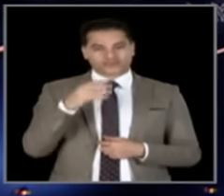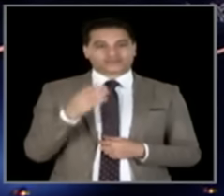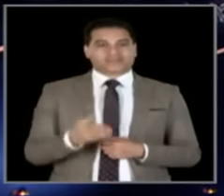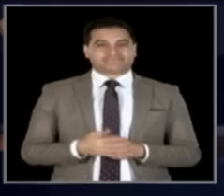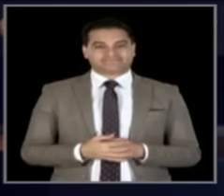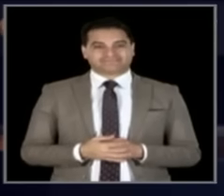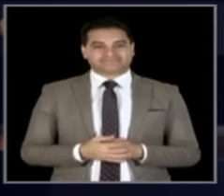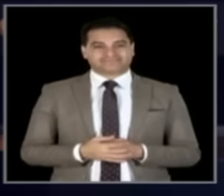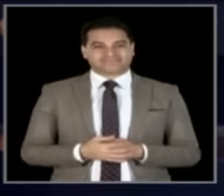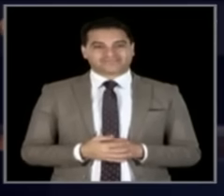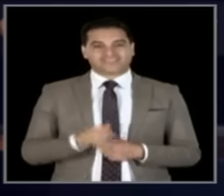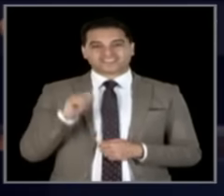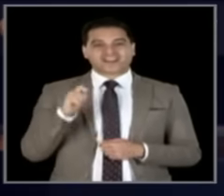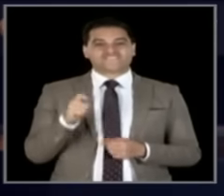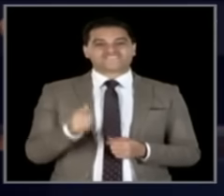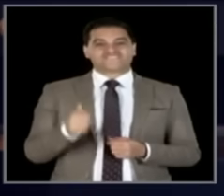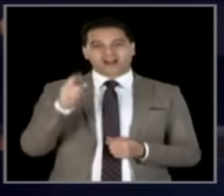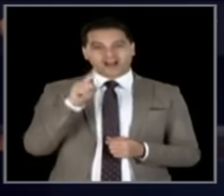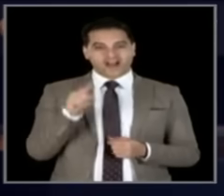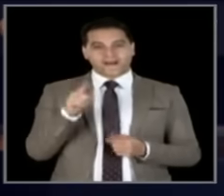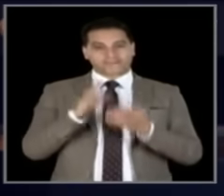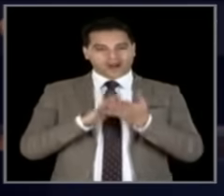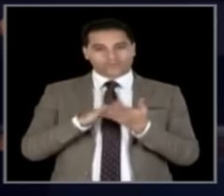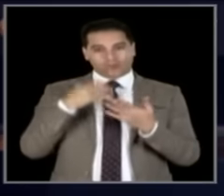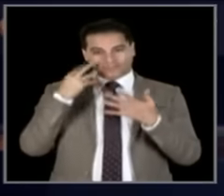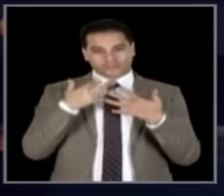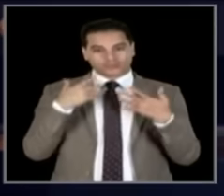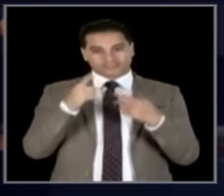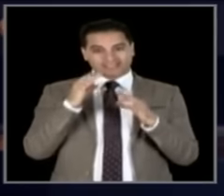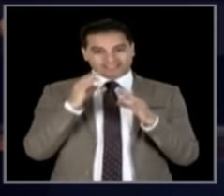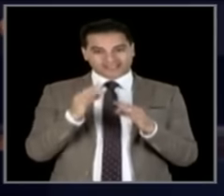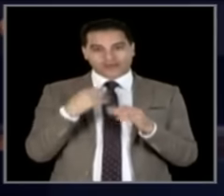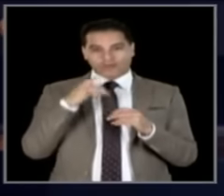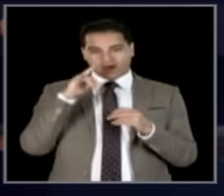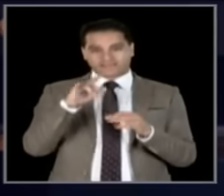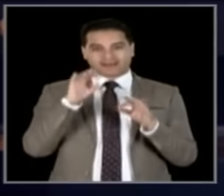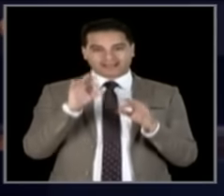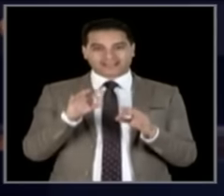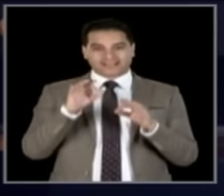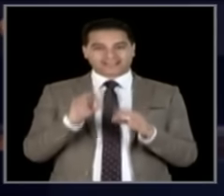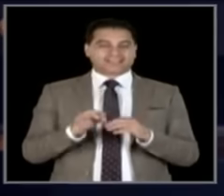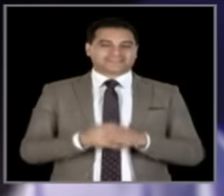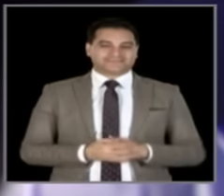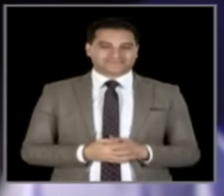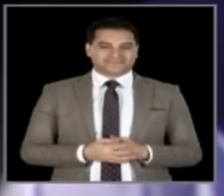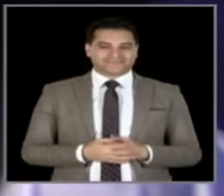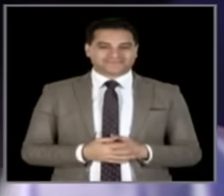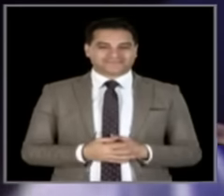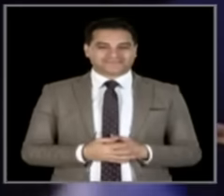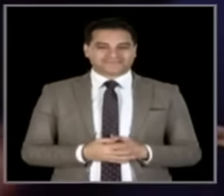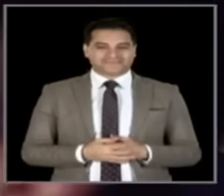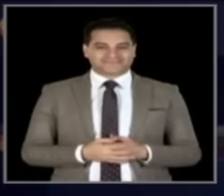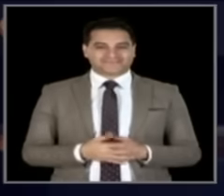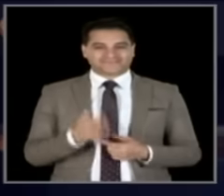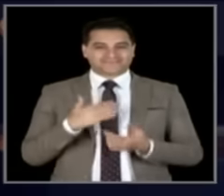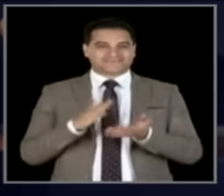شاء الله. صفاء برافو عليكي، وانا مبسوط منك جدا وبحبك جدا جدا جدا. نحيي